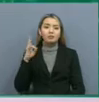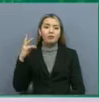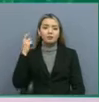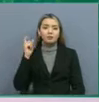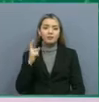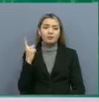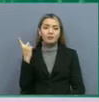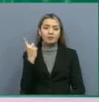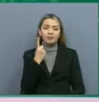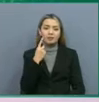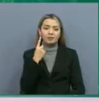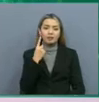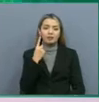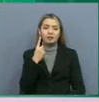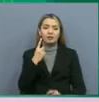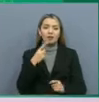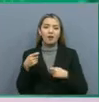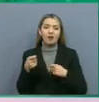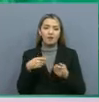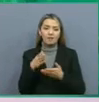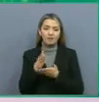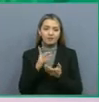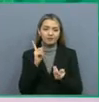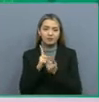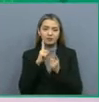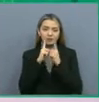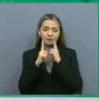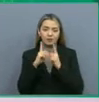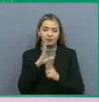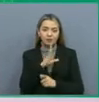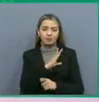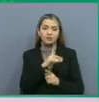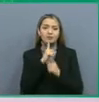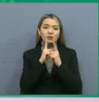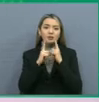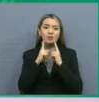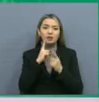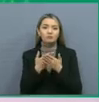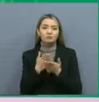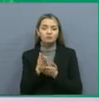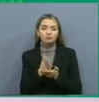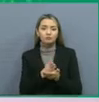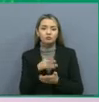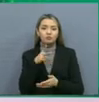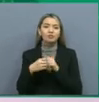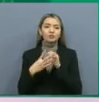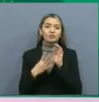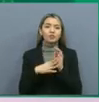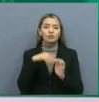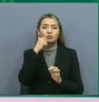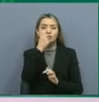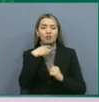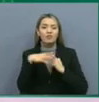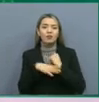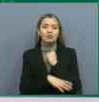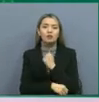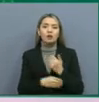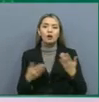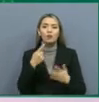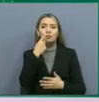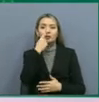президент Елбасы кеңсесінің басшысымен кеңес өткізді. Отырыс барысында кеңес қызметінің 2019 жылғы қорытындылары мен